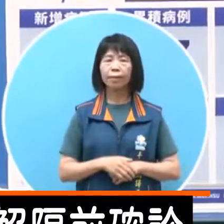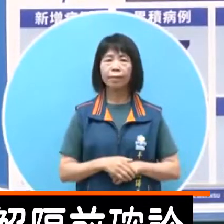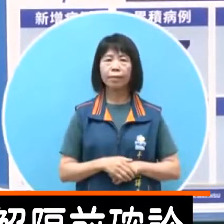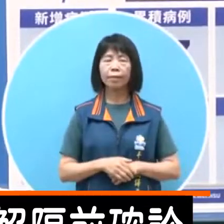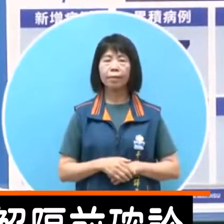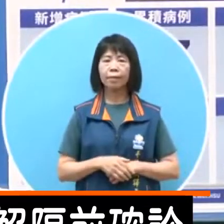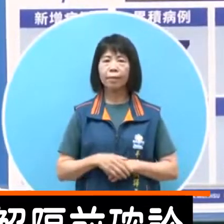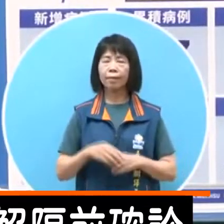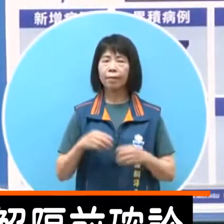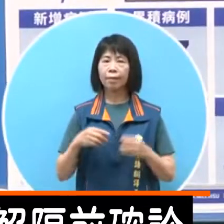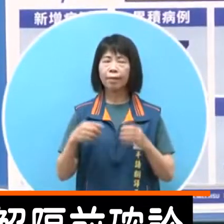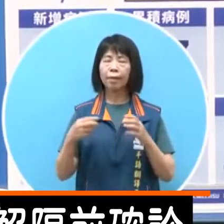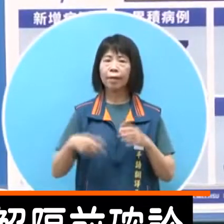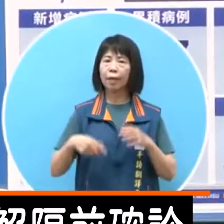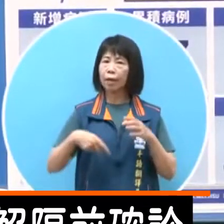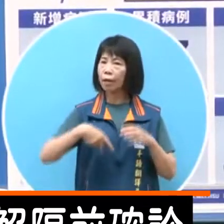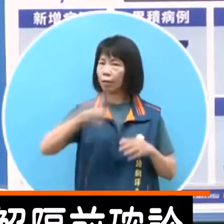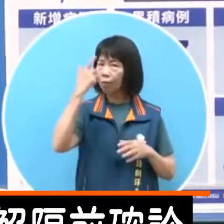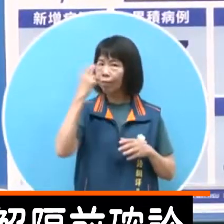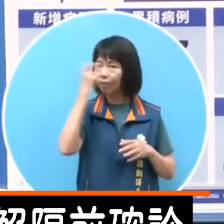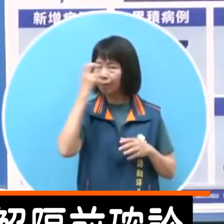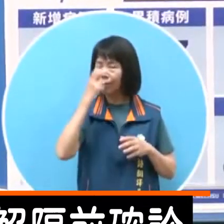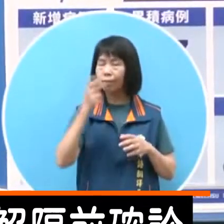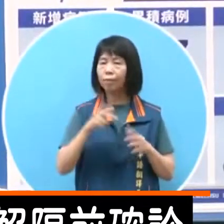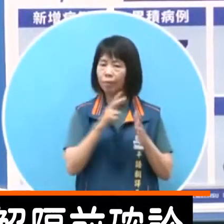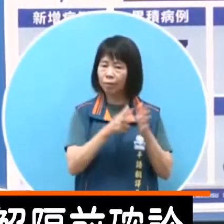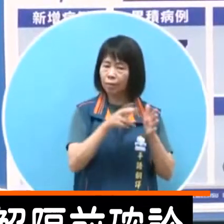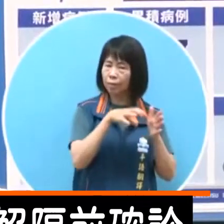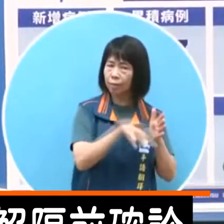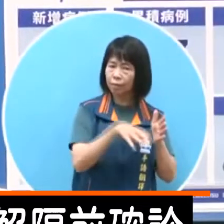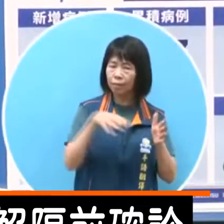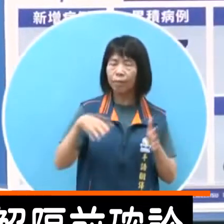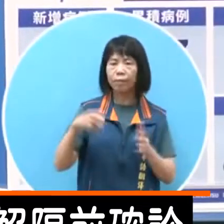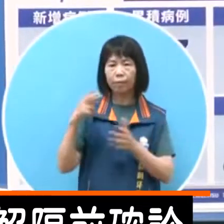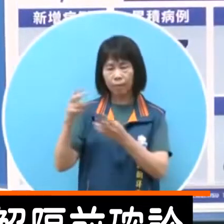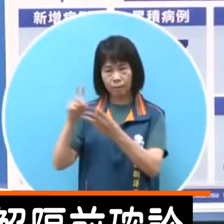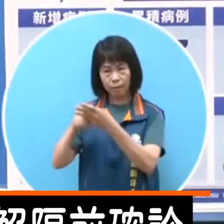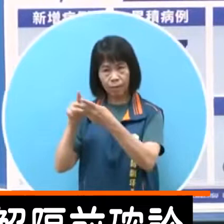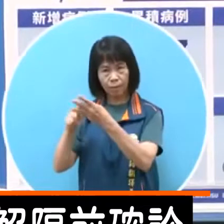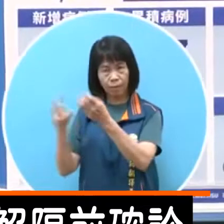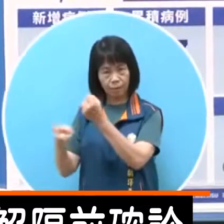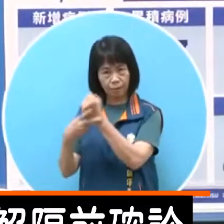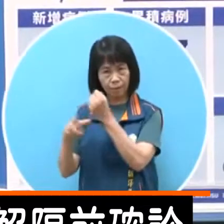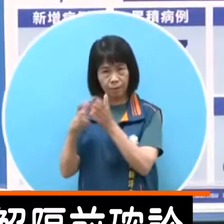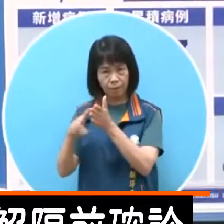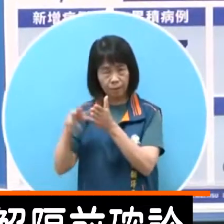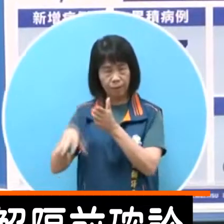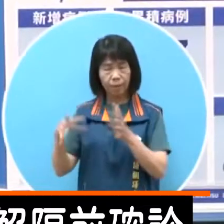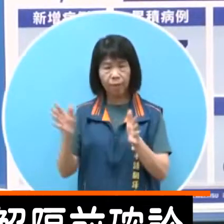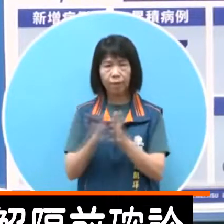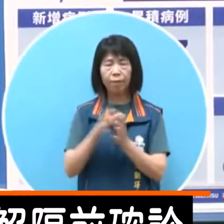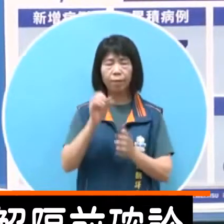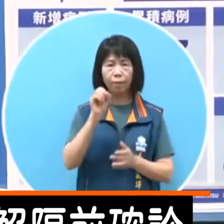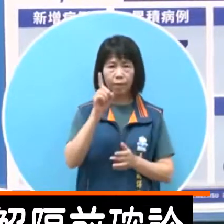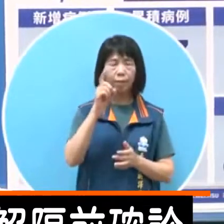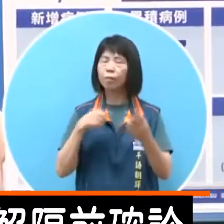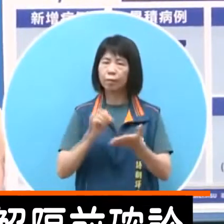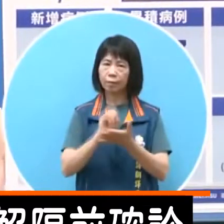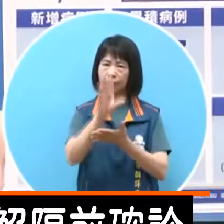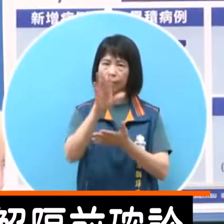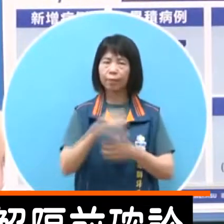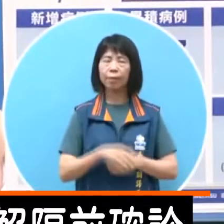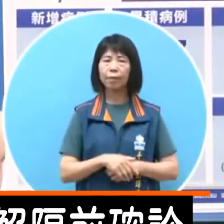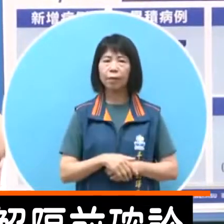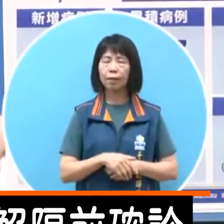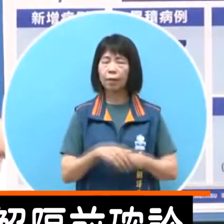个筛检的部分呢，在火车站两个火车站这个筛检了100多人，通通都是阴性。两个确